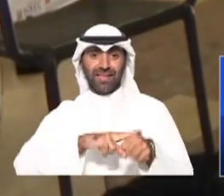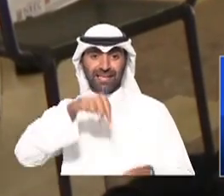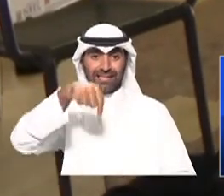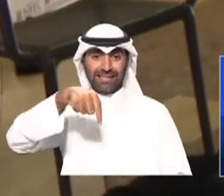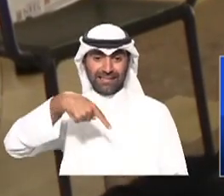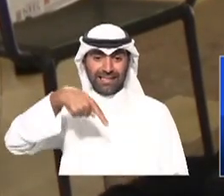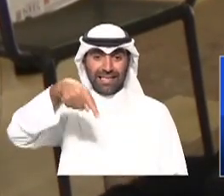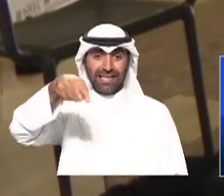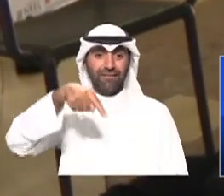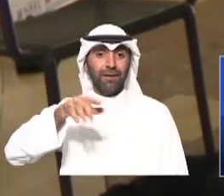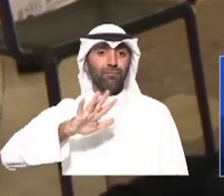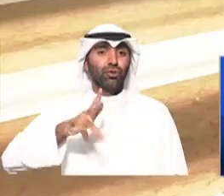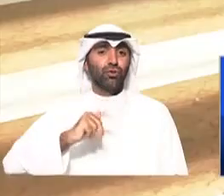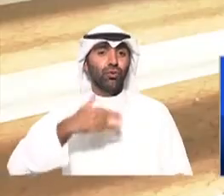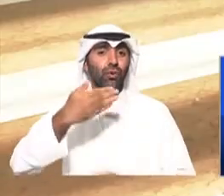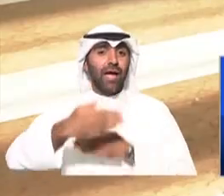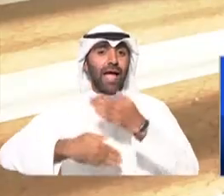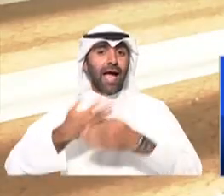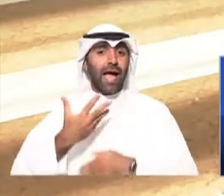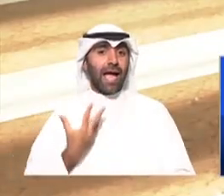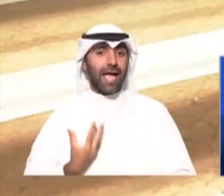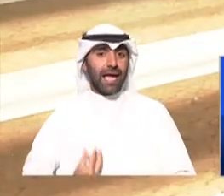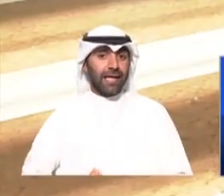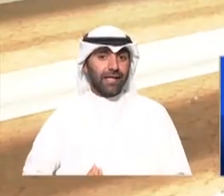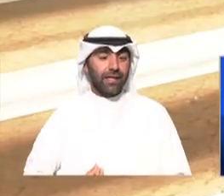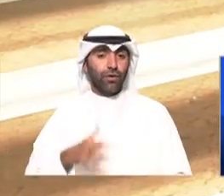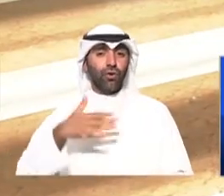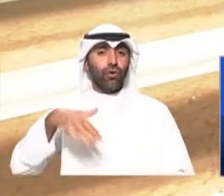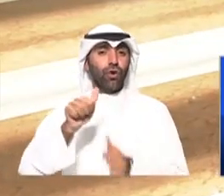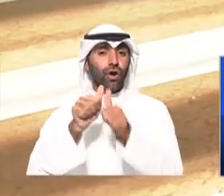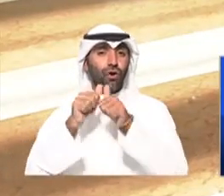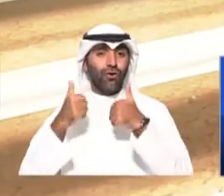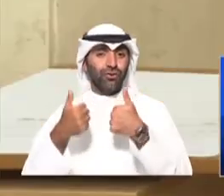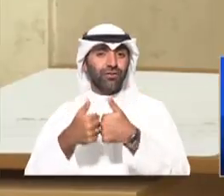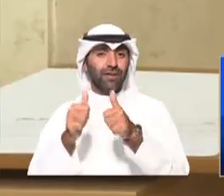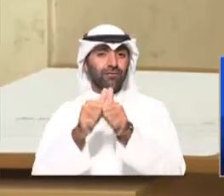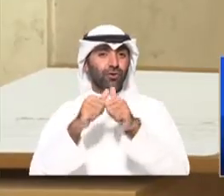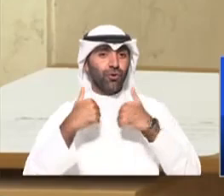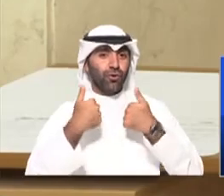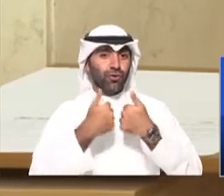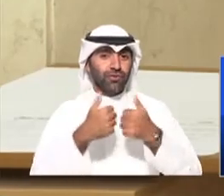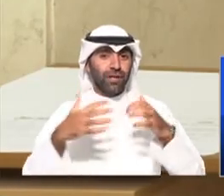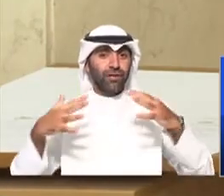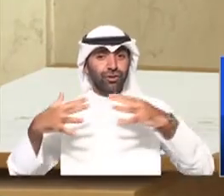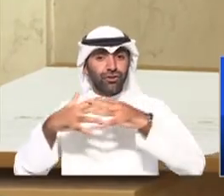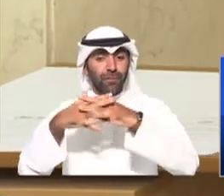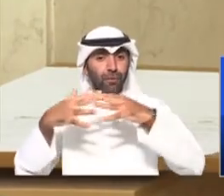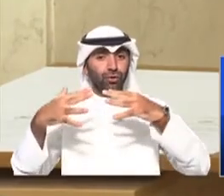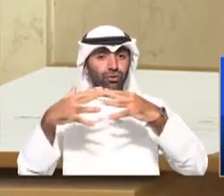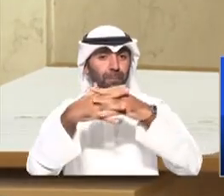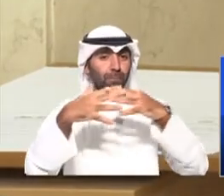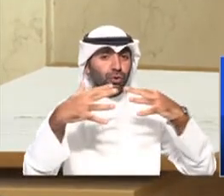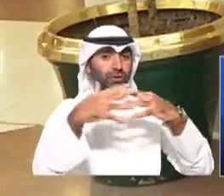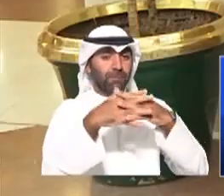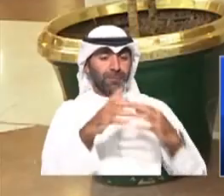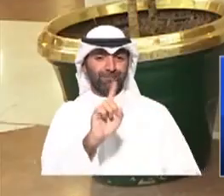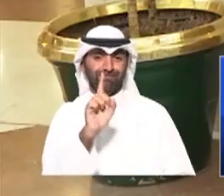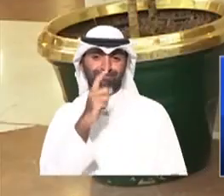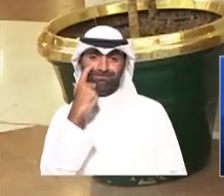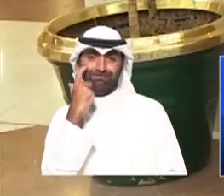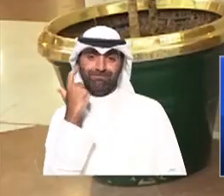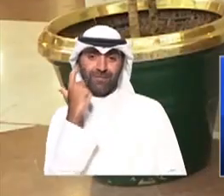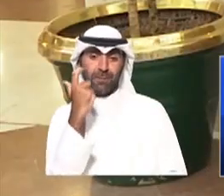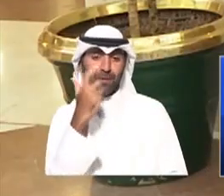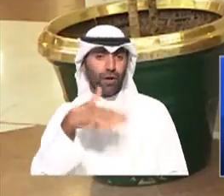انتشار السلالات الجديدة الأسرع انتشارا وحدة على المرضى يساهم في مضاعفة الخطورة مما يؤدي إلى زيادة الأعباء